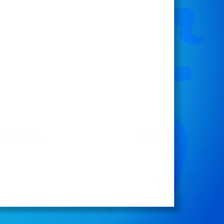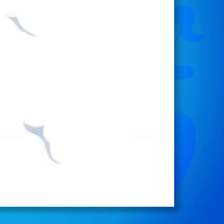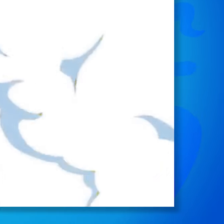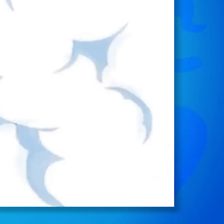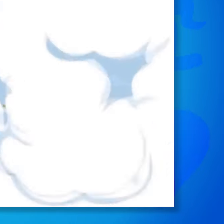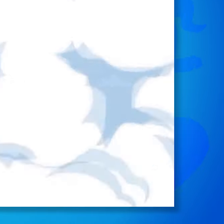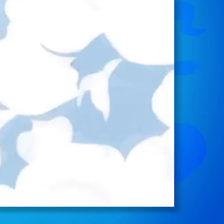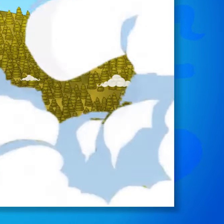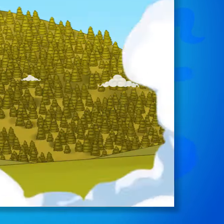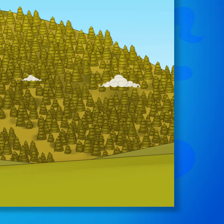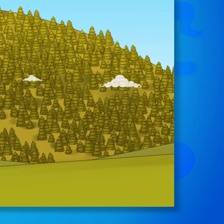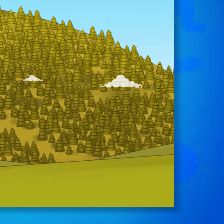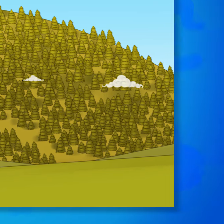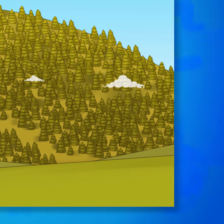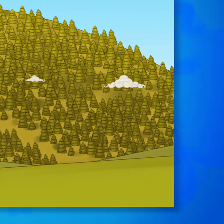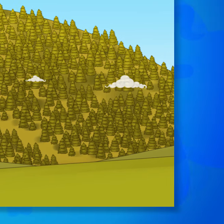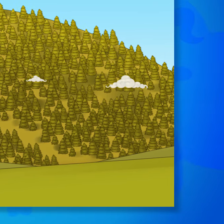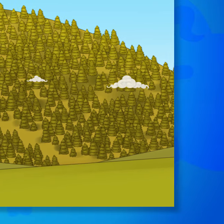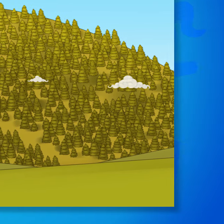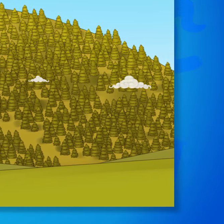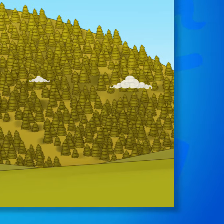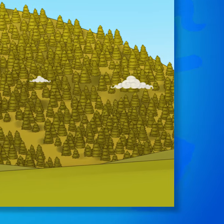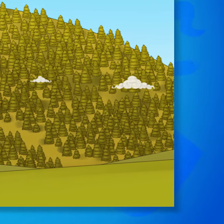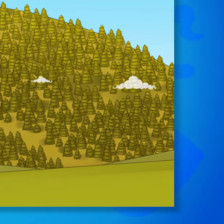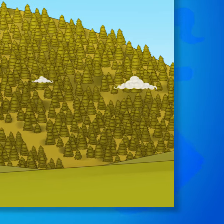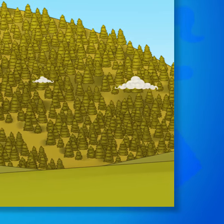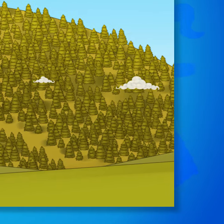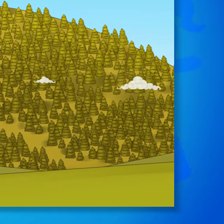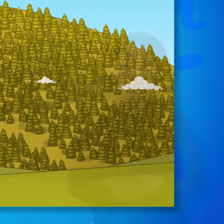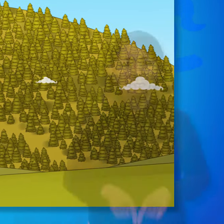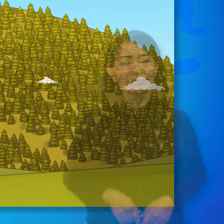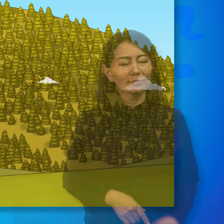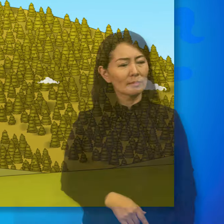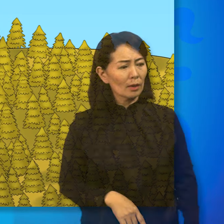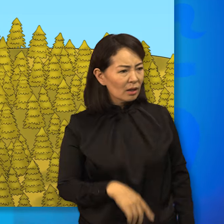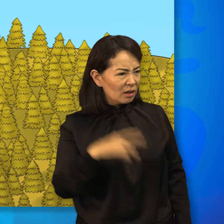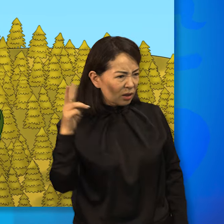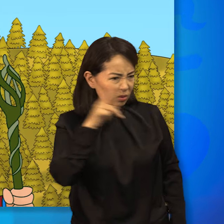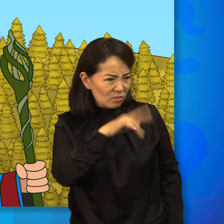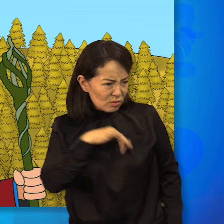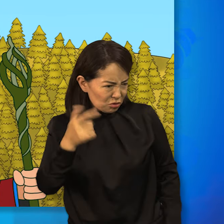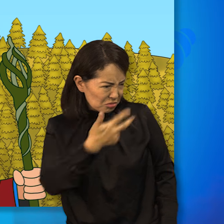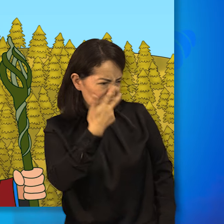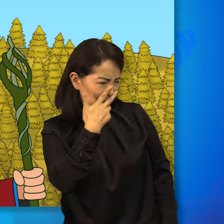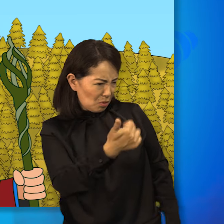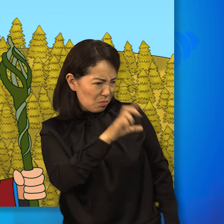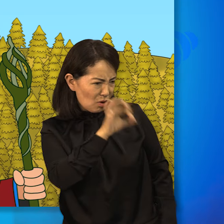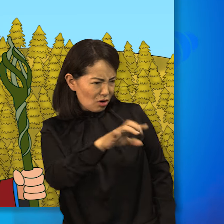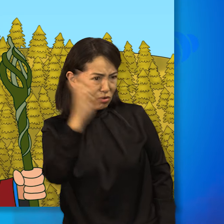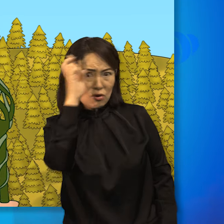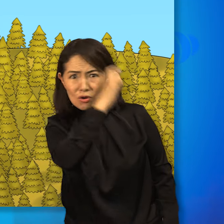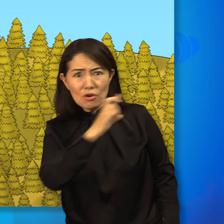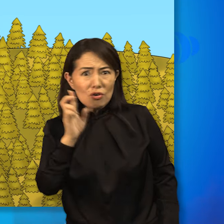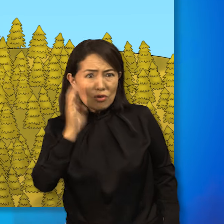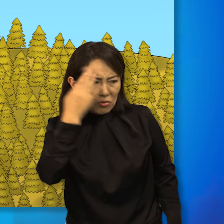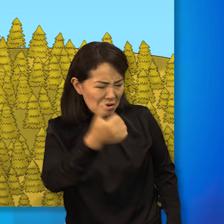бус өөрсдийн хүчээр байглаа дэмжих нь эрхэм зүйл гэдгийг энэ багчуудаасаа л ухаарцсан да.